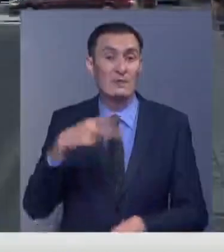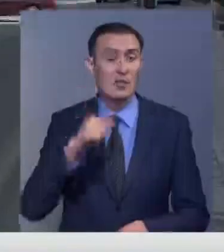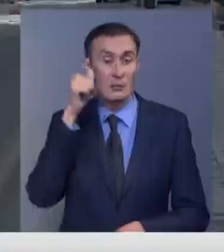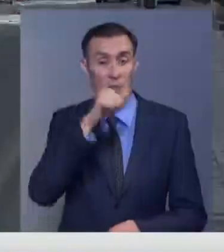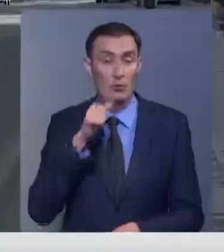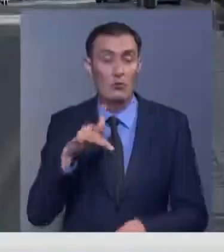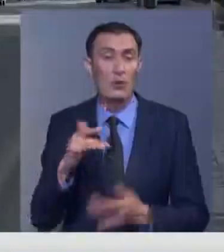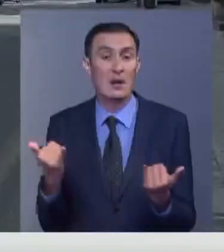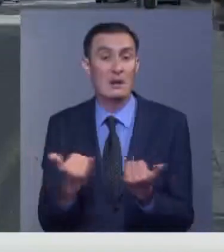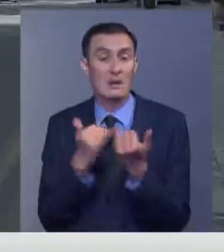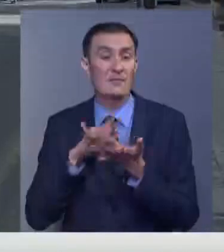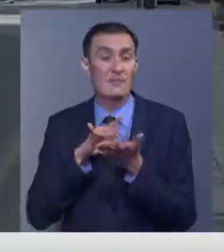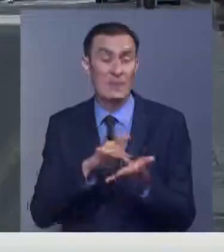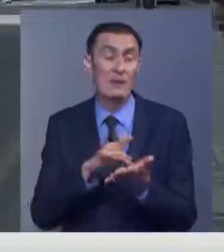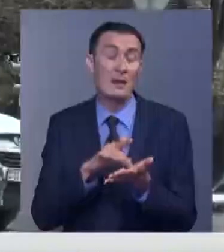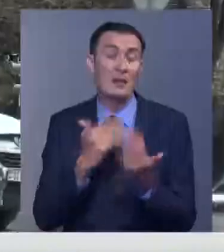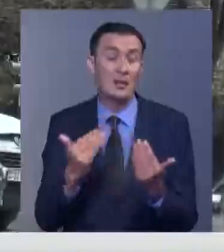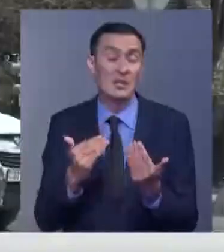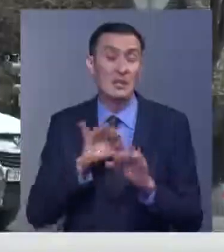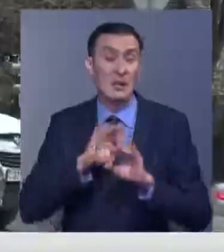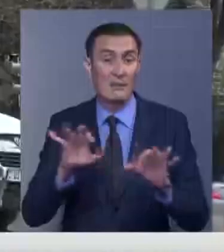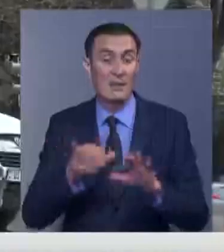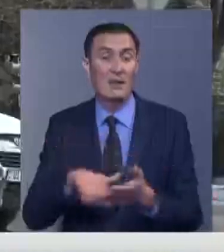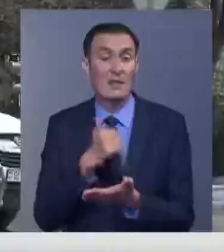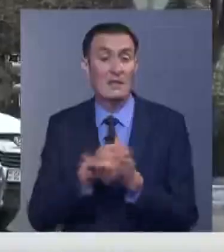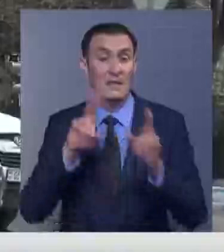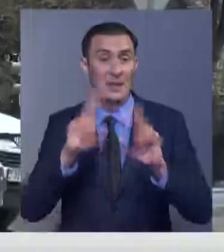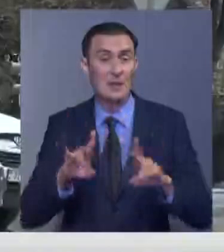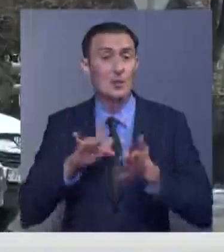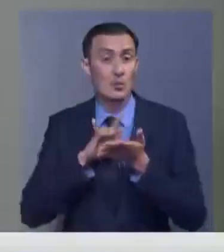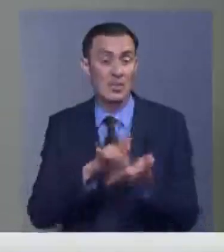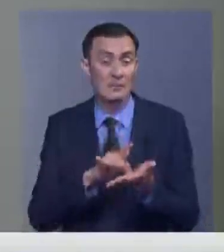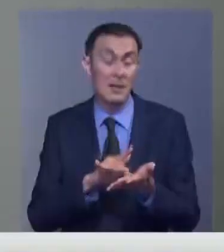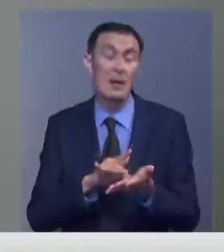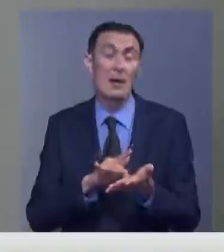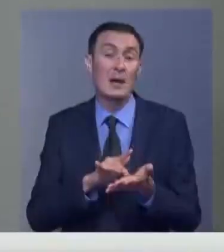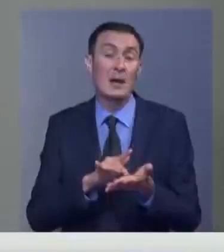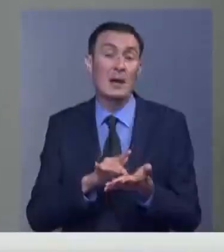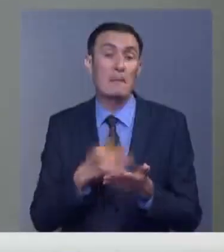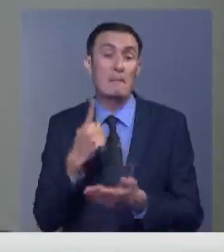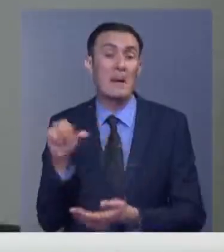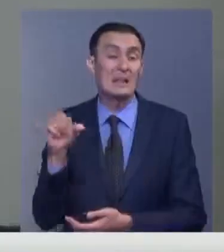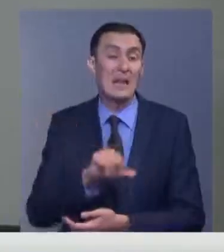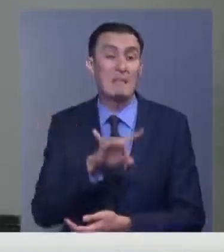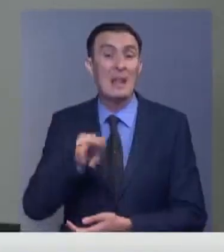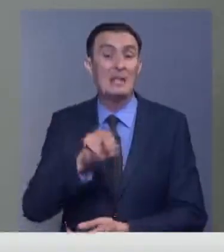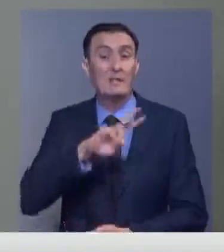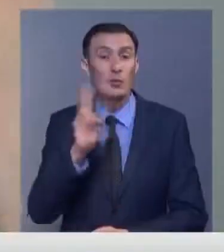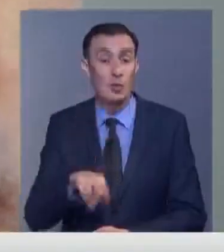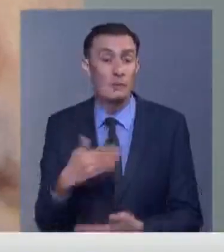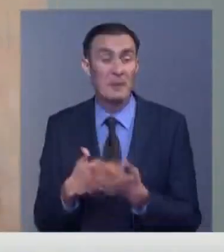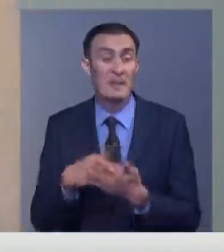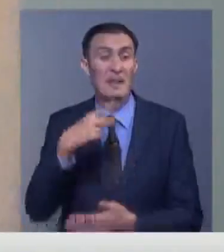сферы гостеприимства может составить, по словам главы Федерации туризма Армении Михака Апресяна, 1,5 миллиарда долларов.